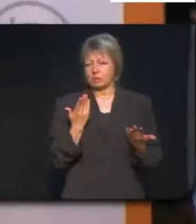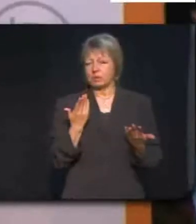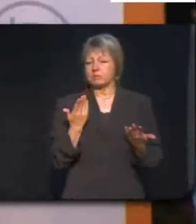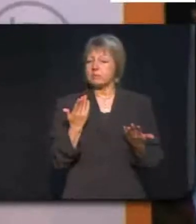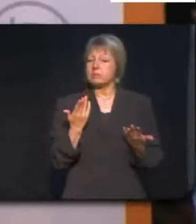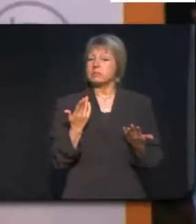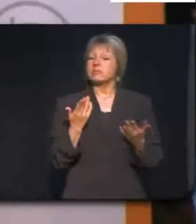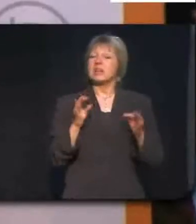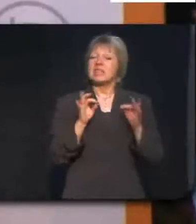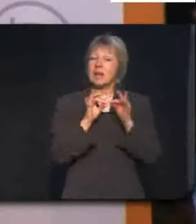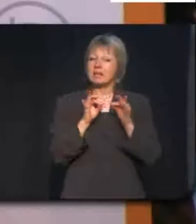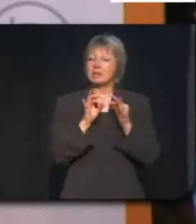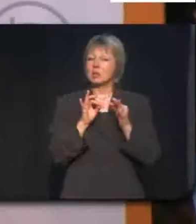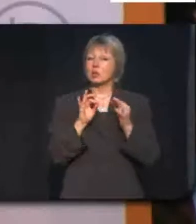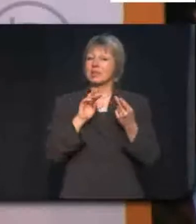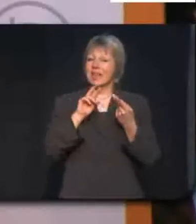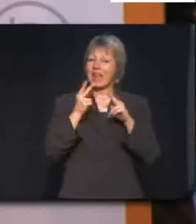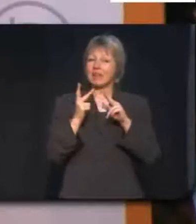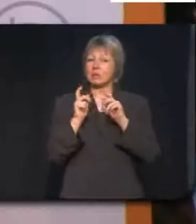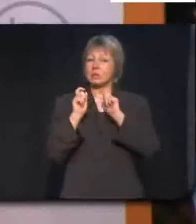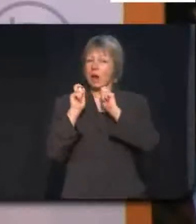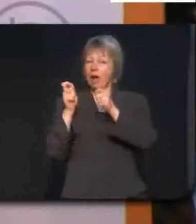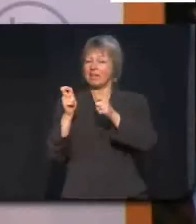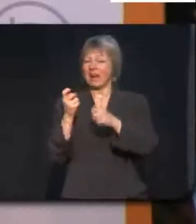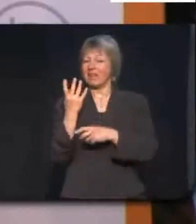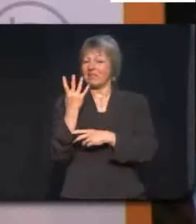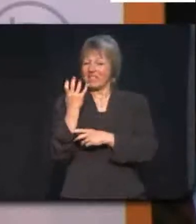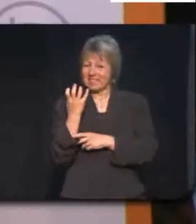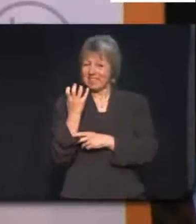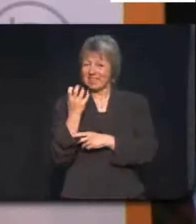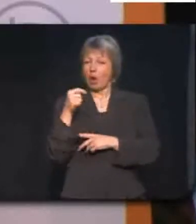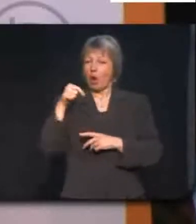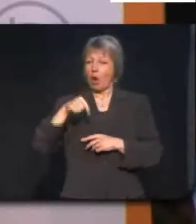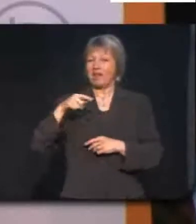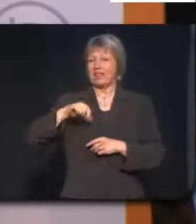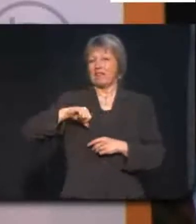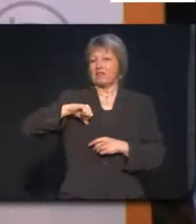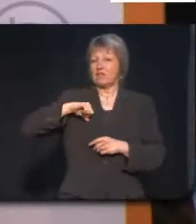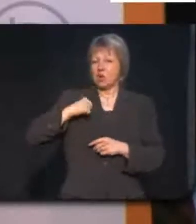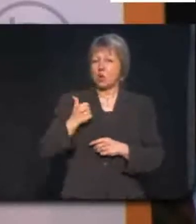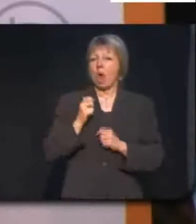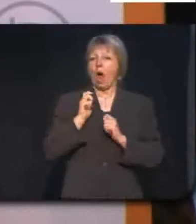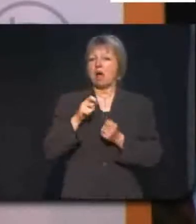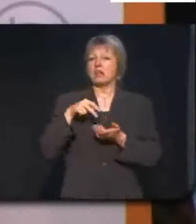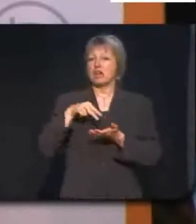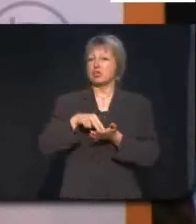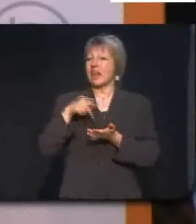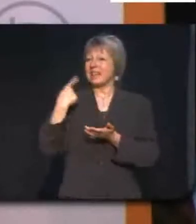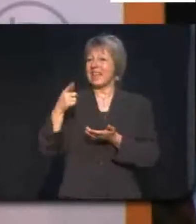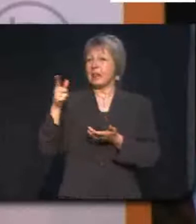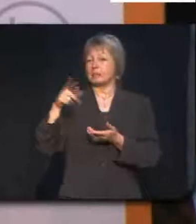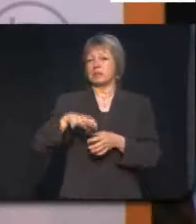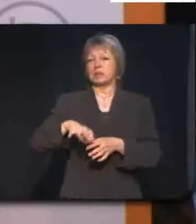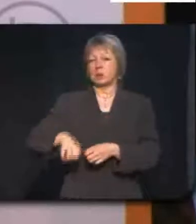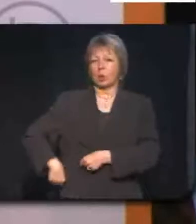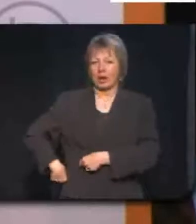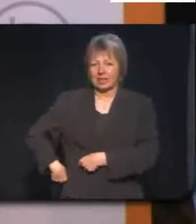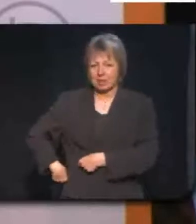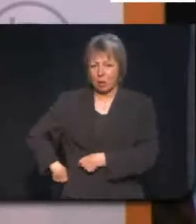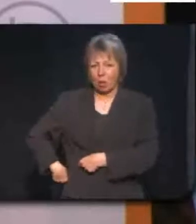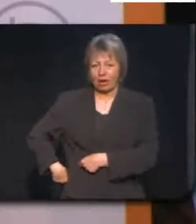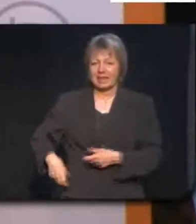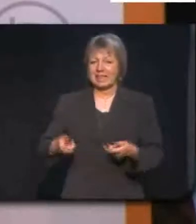der satzungsänderungsantrag 40 wurde heute früh vom Antragsteller zurückgezogen und